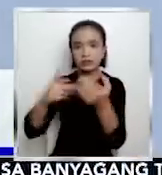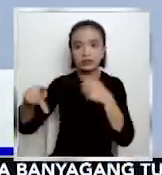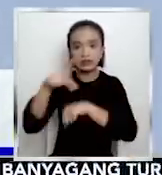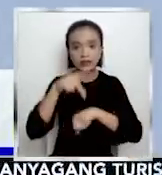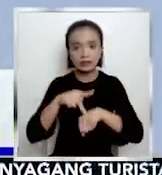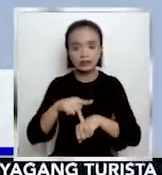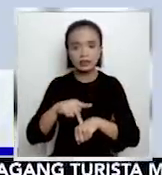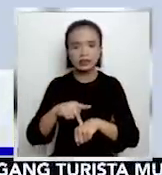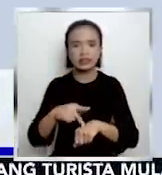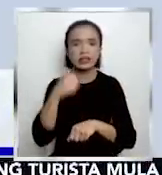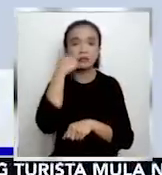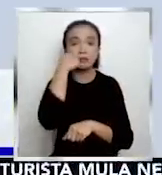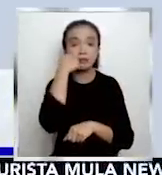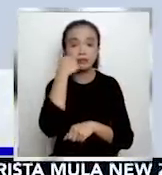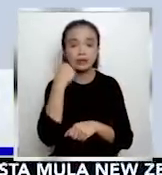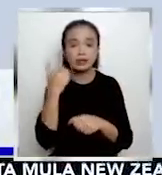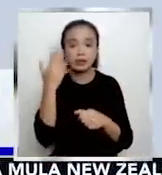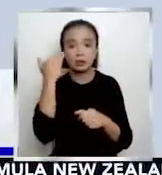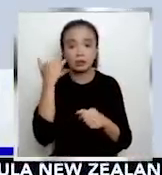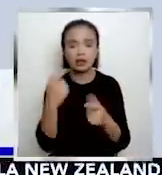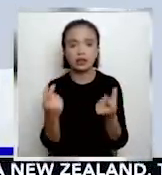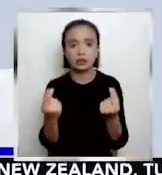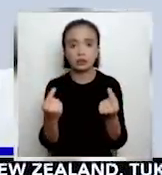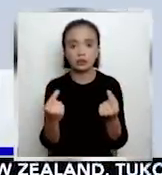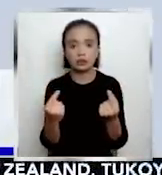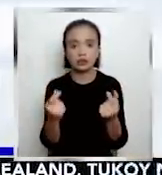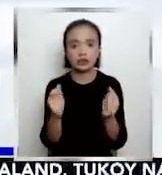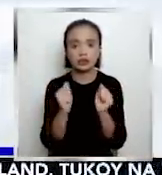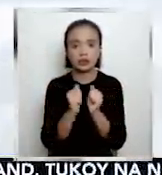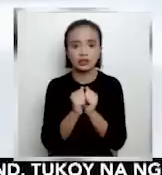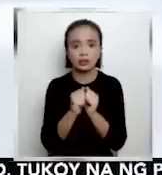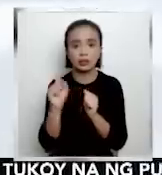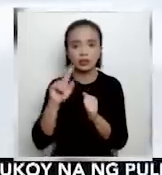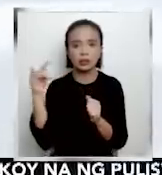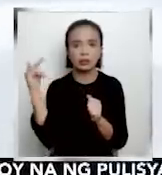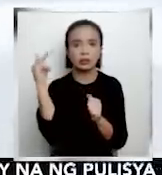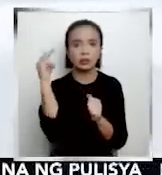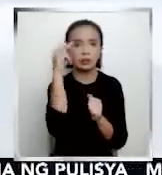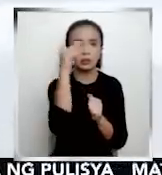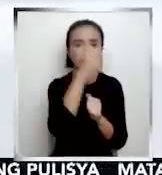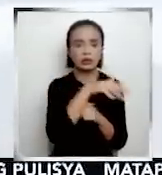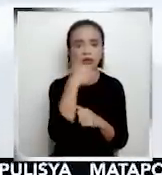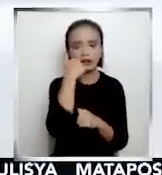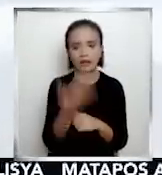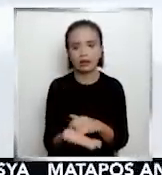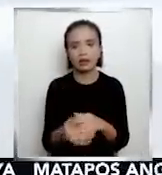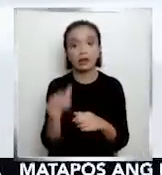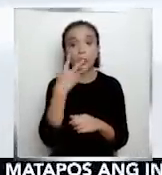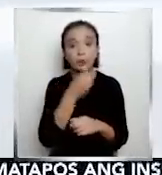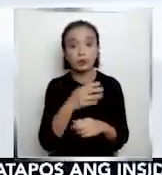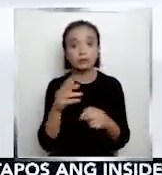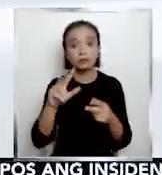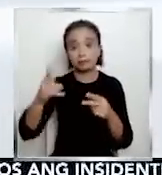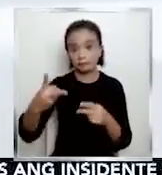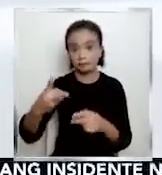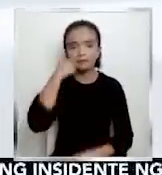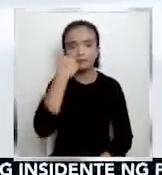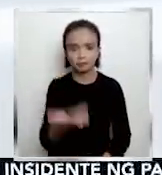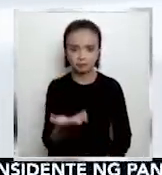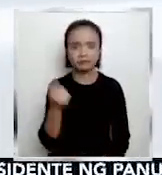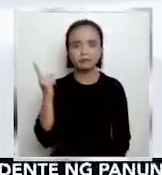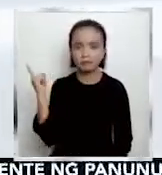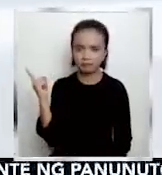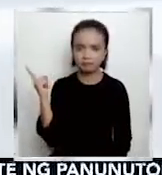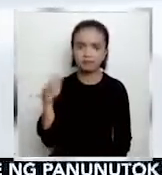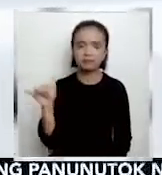na ginagawa raw ang kanyang pinakamamahal, ang paglipad. Nasawi rin sa pagbagsak ng eroplano ang kasamang crew at mekanik na